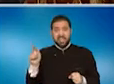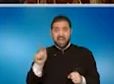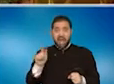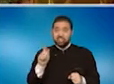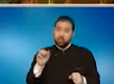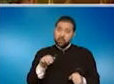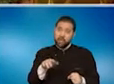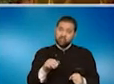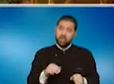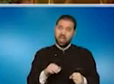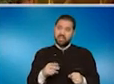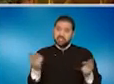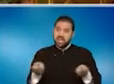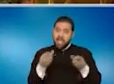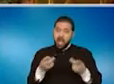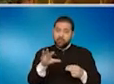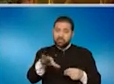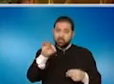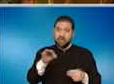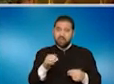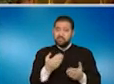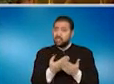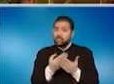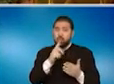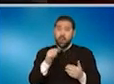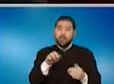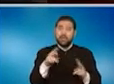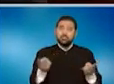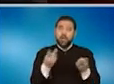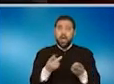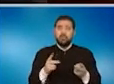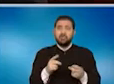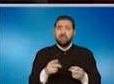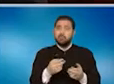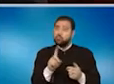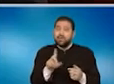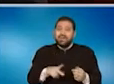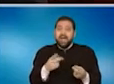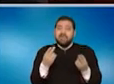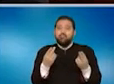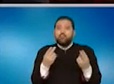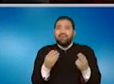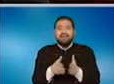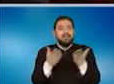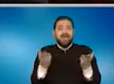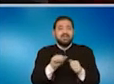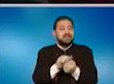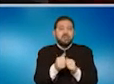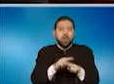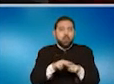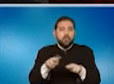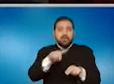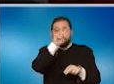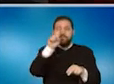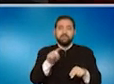întrebăm, nu o să o cotea suficient de importantă? De ce n-a dorit cartea? Era, cum a spus și dumneavoastră la început,